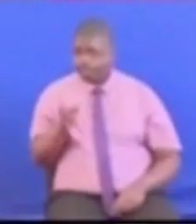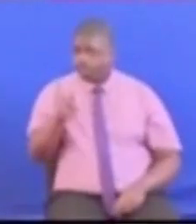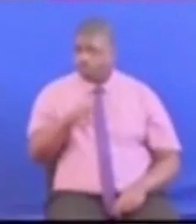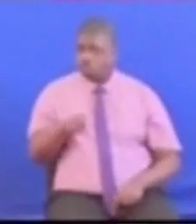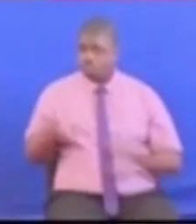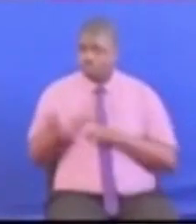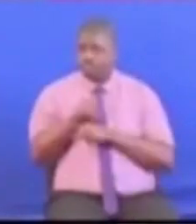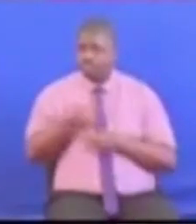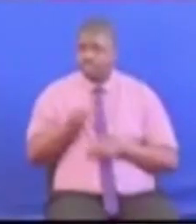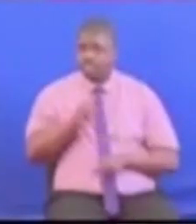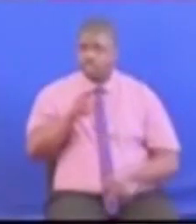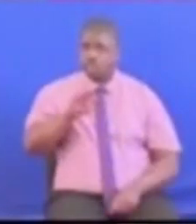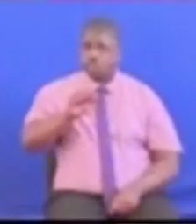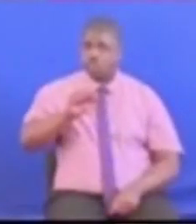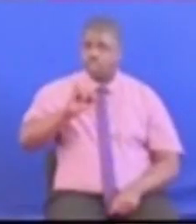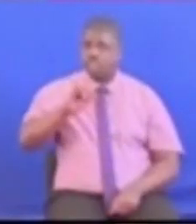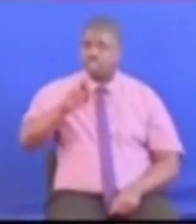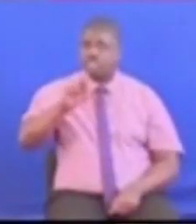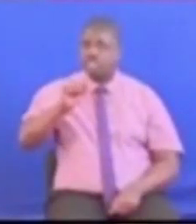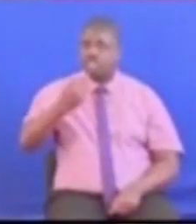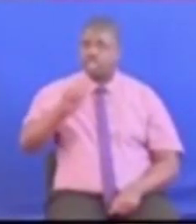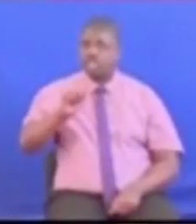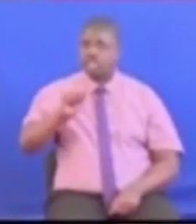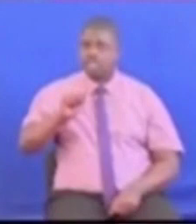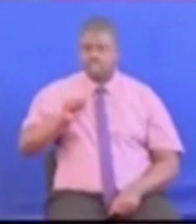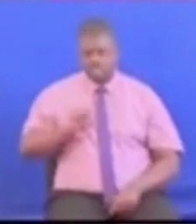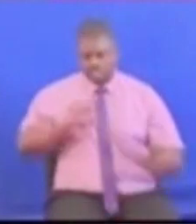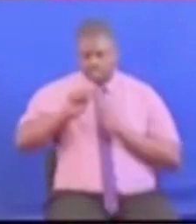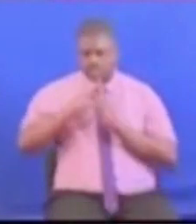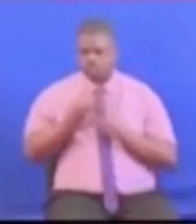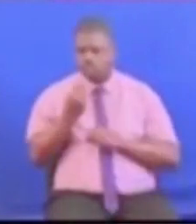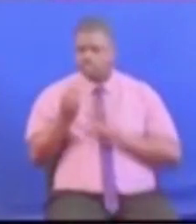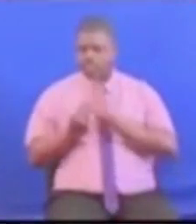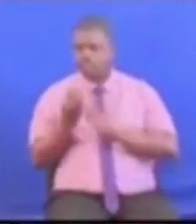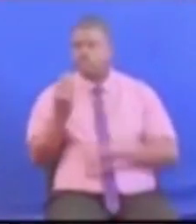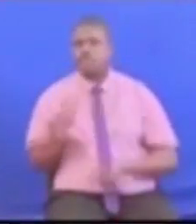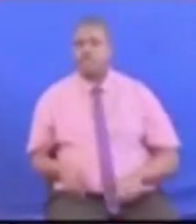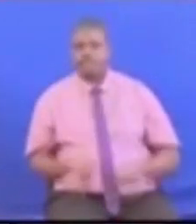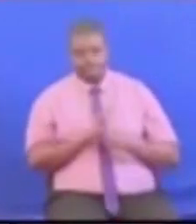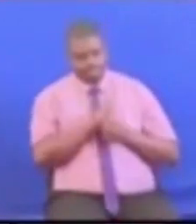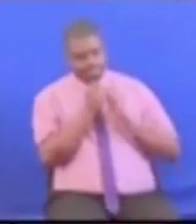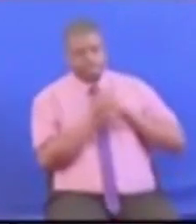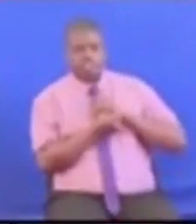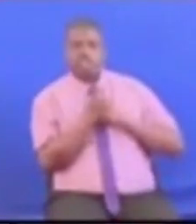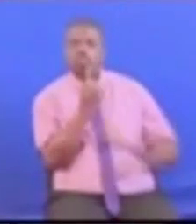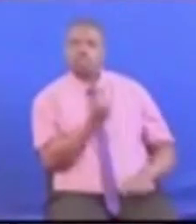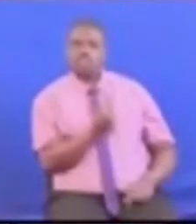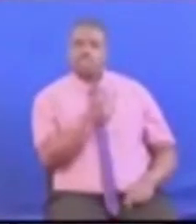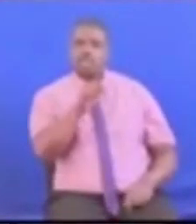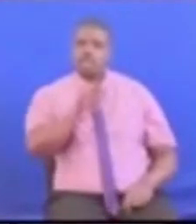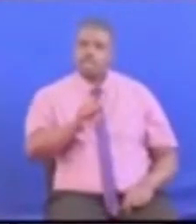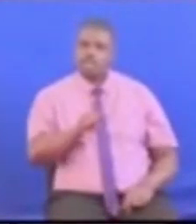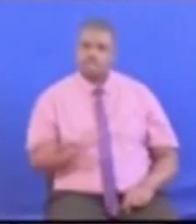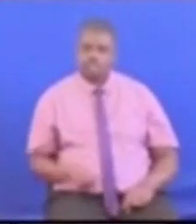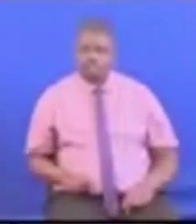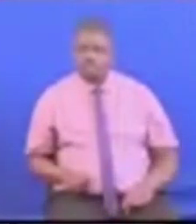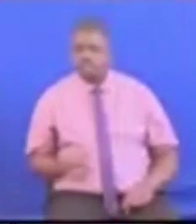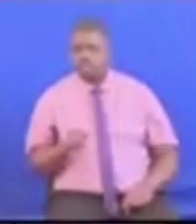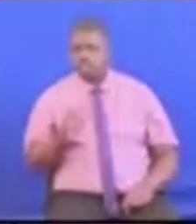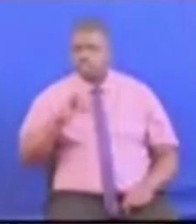aliyoyafanya Mheshimiwa Waitara yanaangukia katika kanuni ya 84 fasili ya kwanza A na